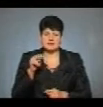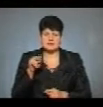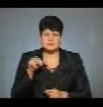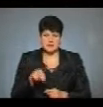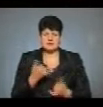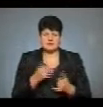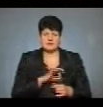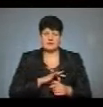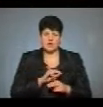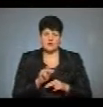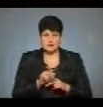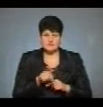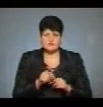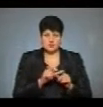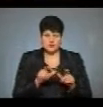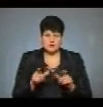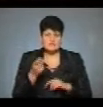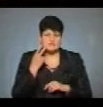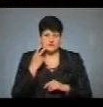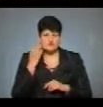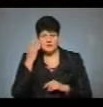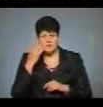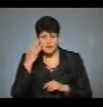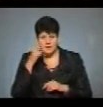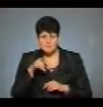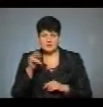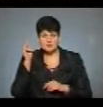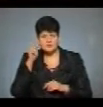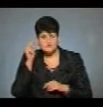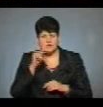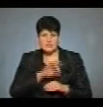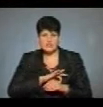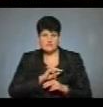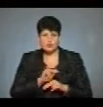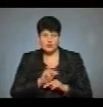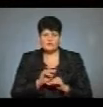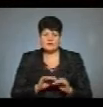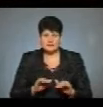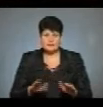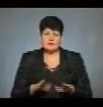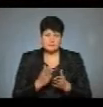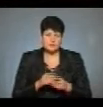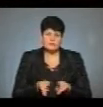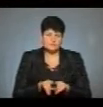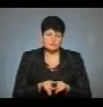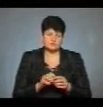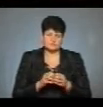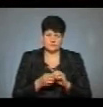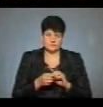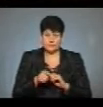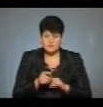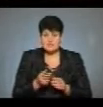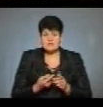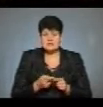цій школі. Завжди мріяв про те, щоб вивчитися і виховувати дітей, які мають таку саму вату. От він, власне, з